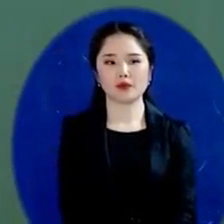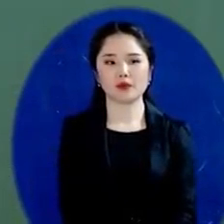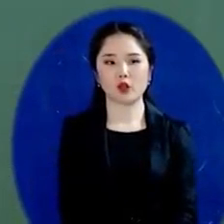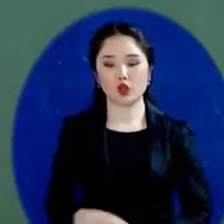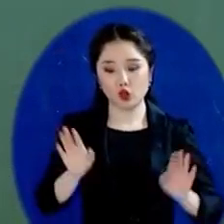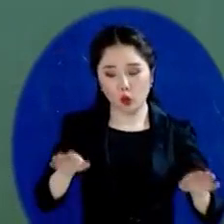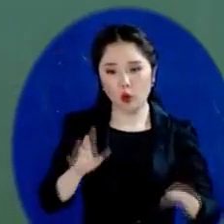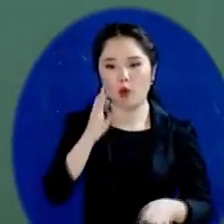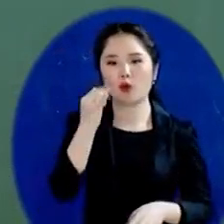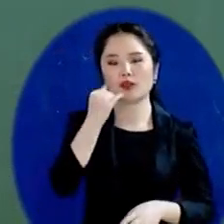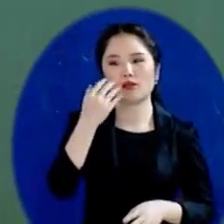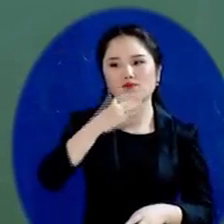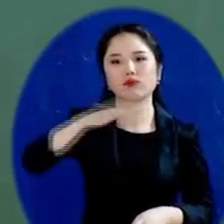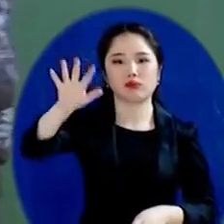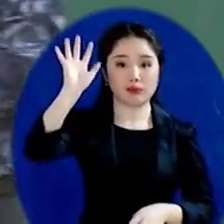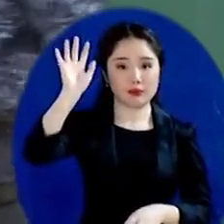Шувууд буцдаг.